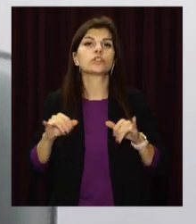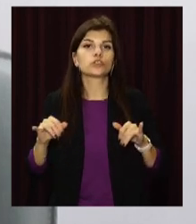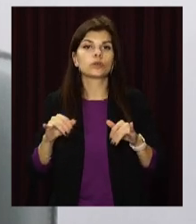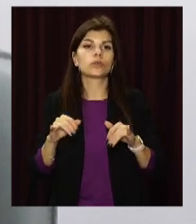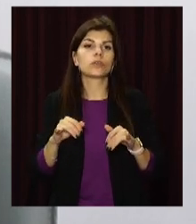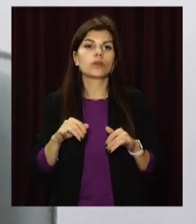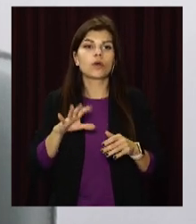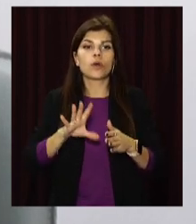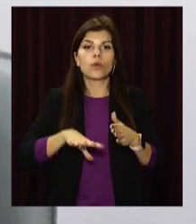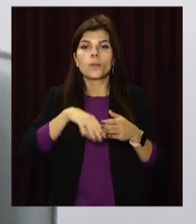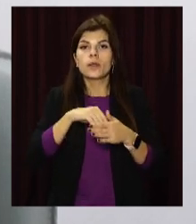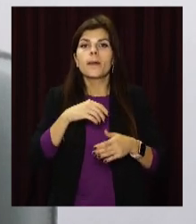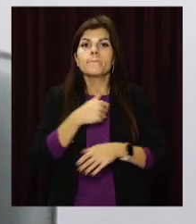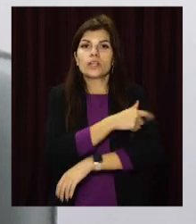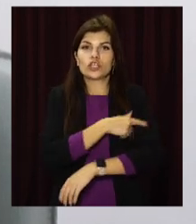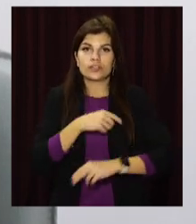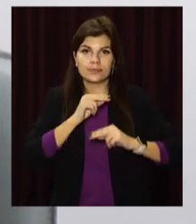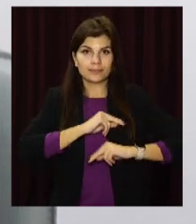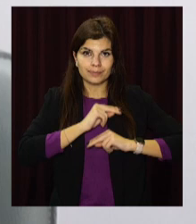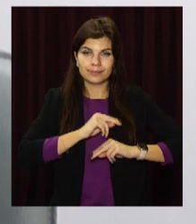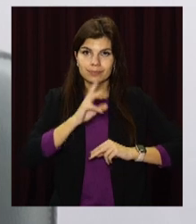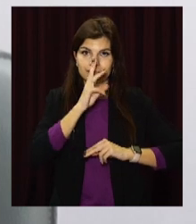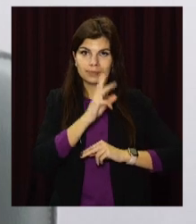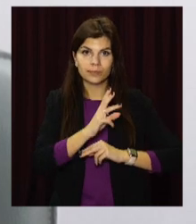оплату медичним закладам. В